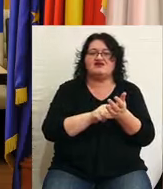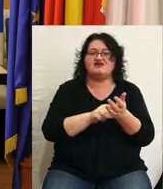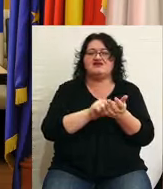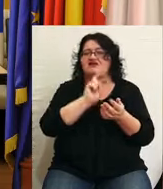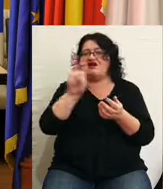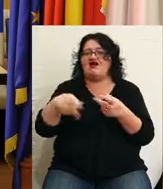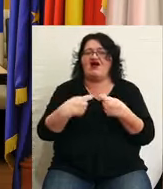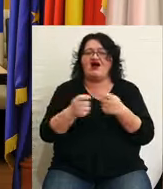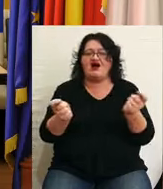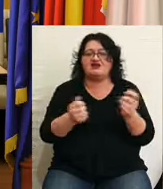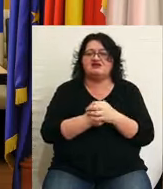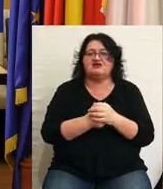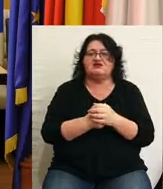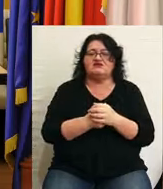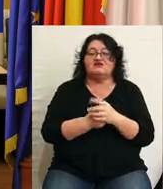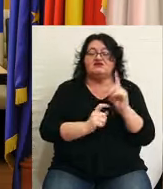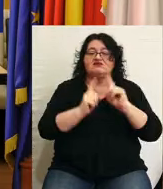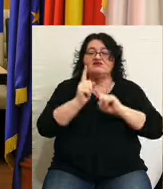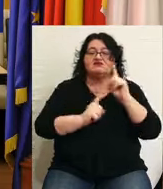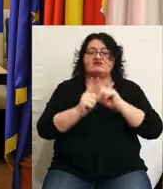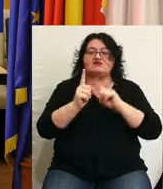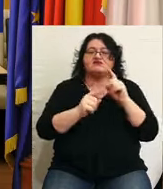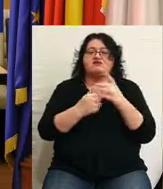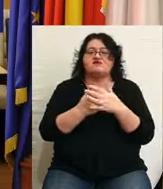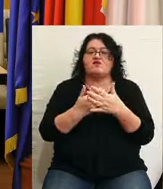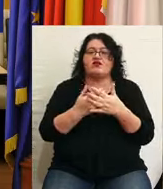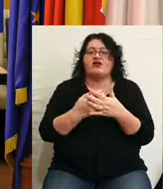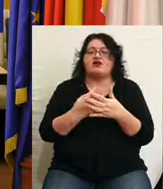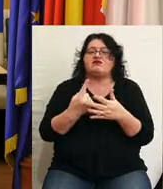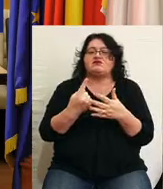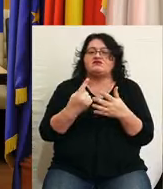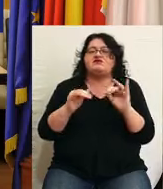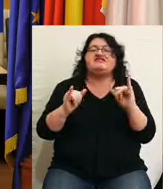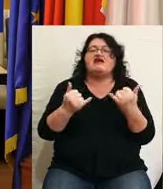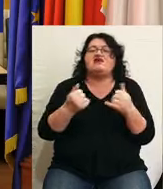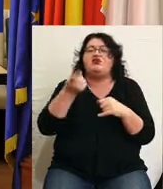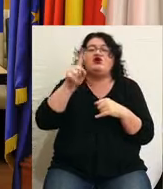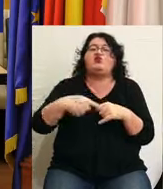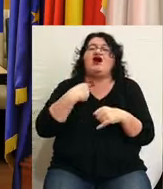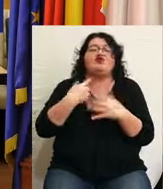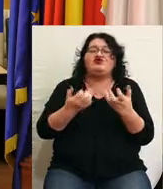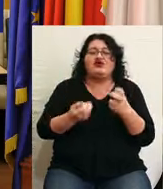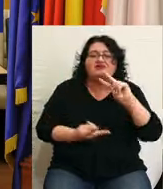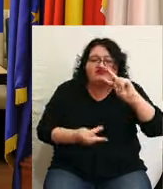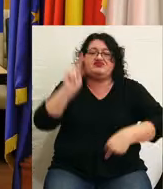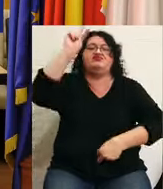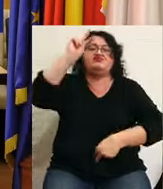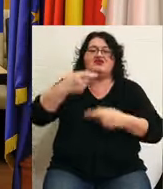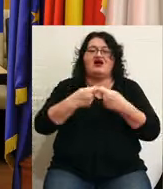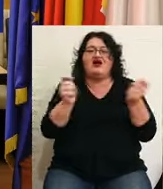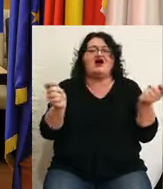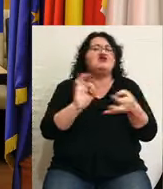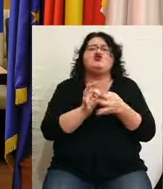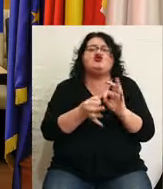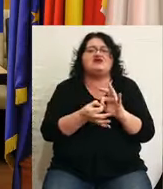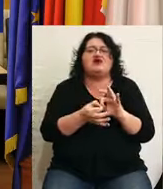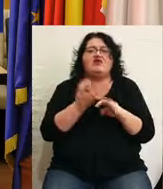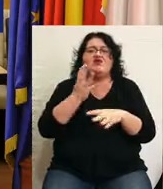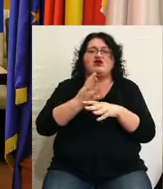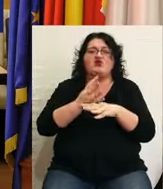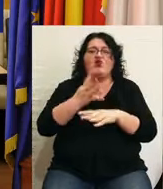gaz. Din august au explodat prețurile de gaz și când zic au explodat, vorbesc de